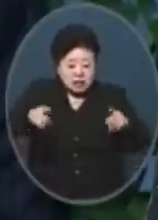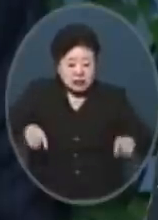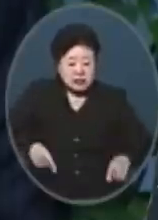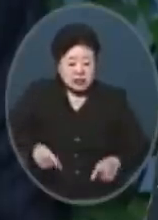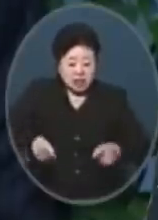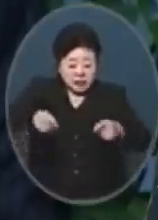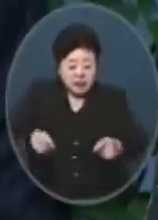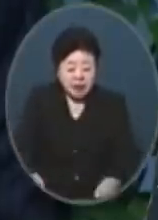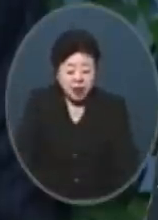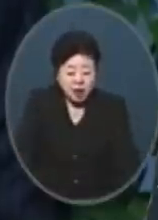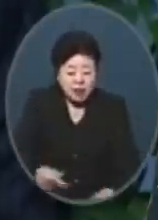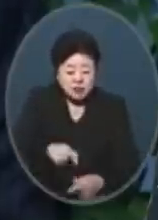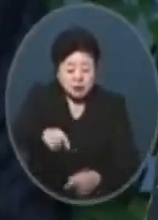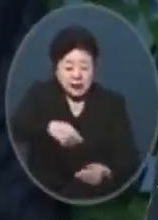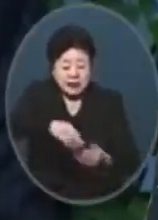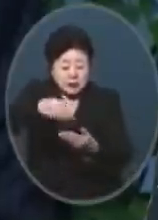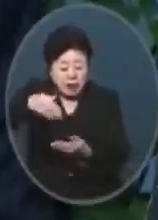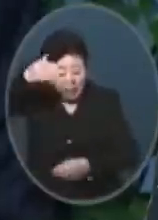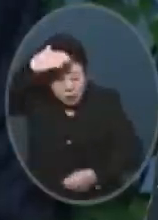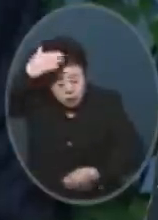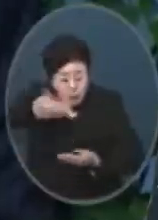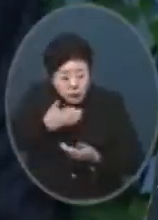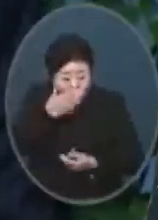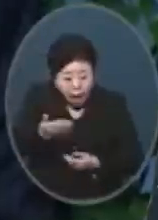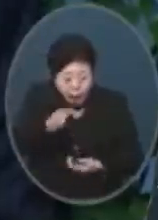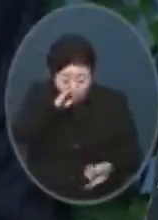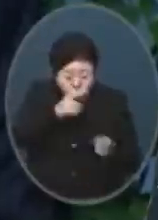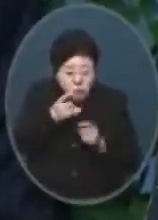생각이 났는 것입니다.